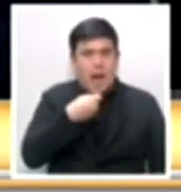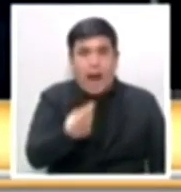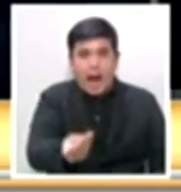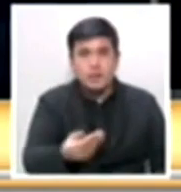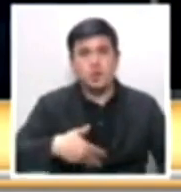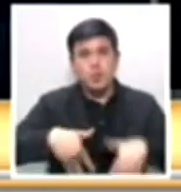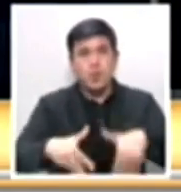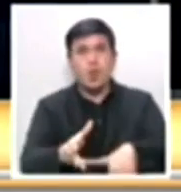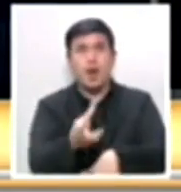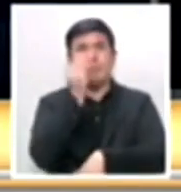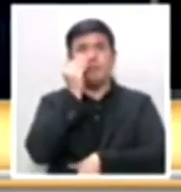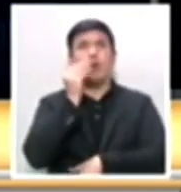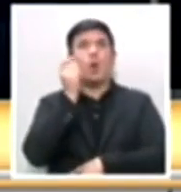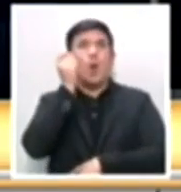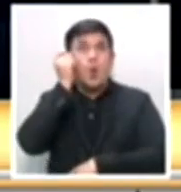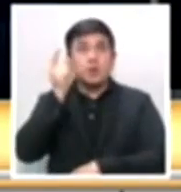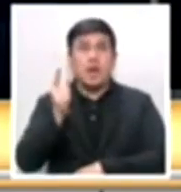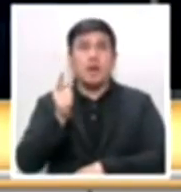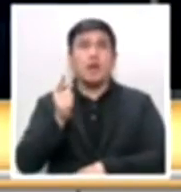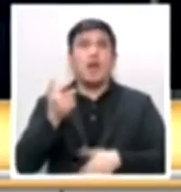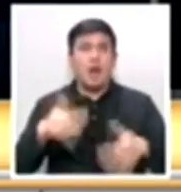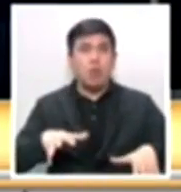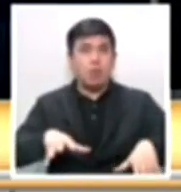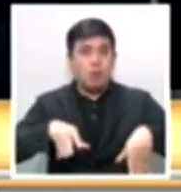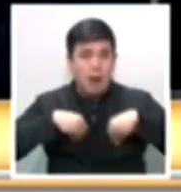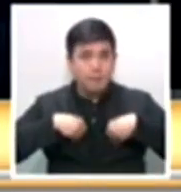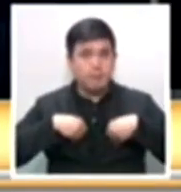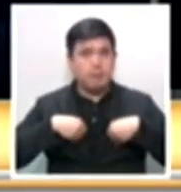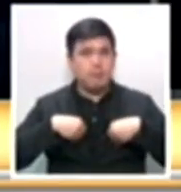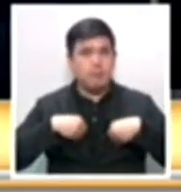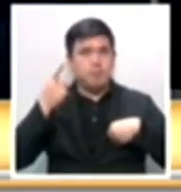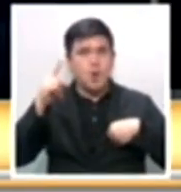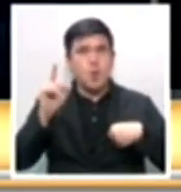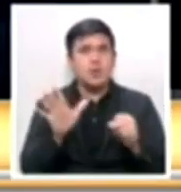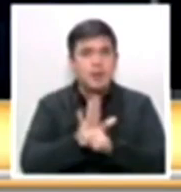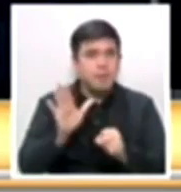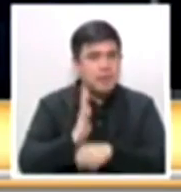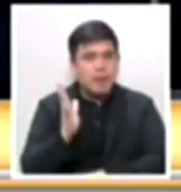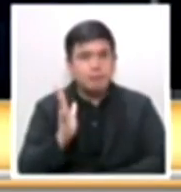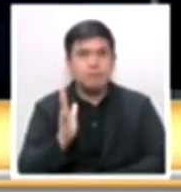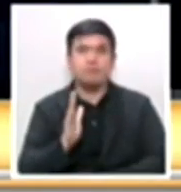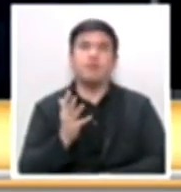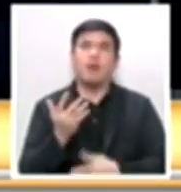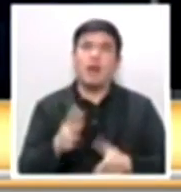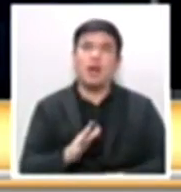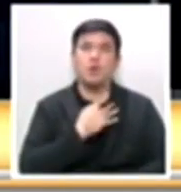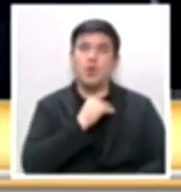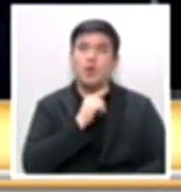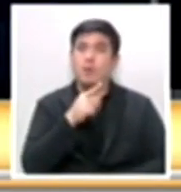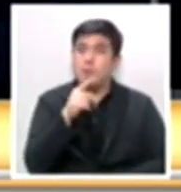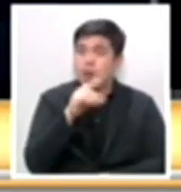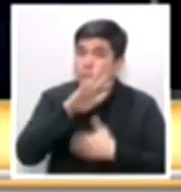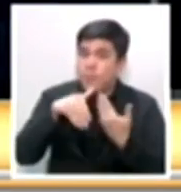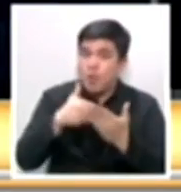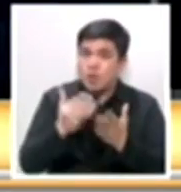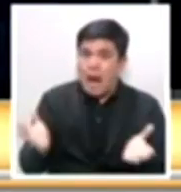ไรเราจะทำให้เขายอมรับถึงผลประโยชน์ส่วนรวมอย่างไรแต่ทั้งหมดจะต้องไม่ไป